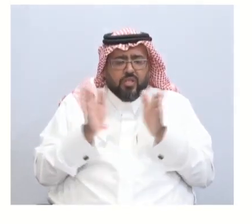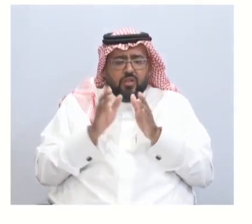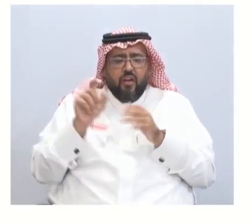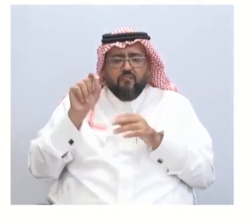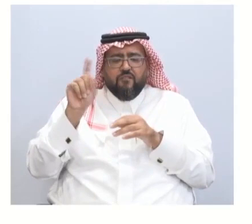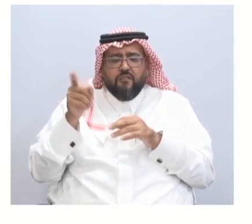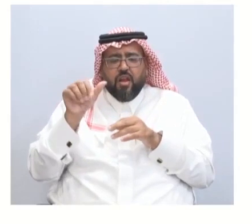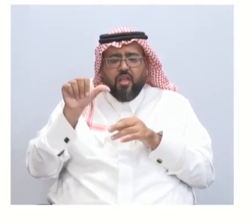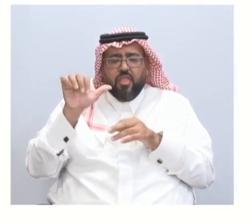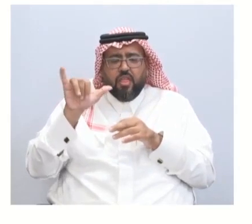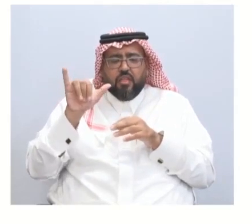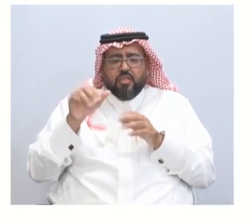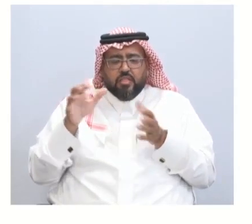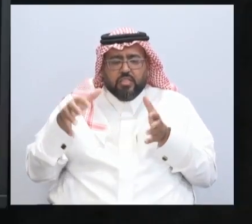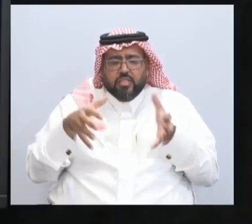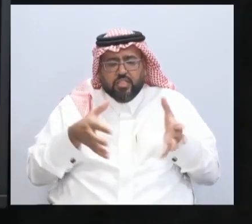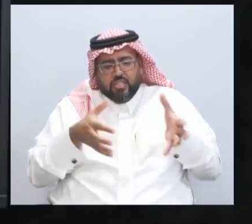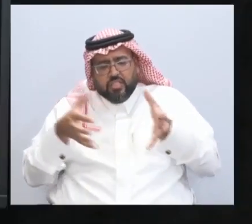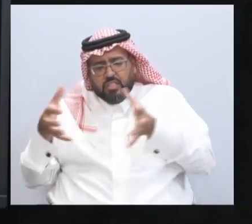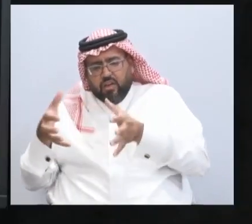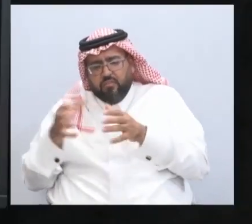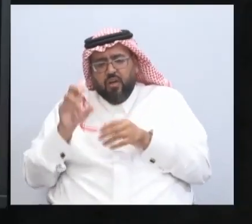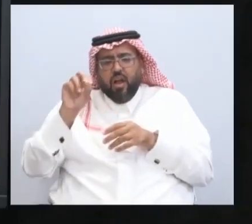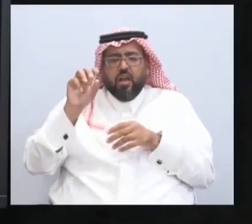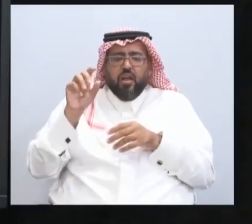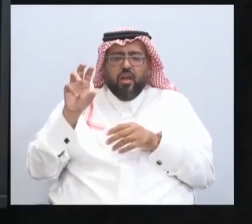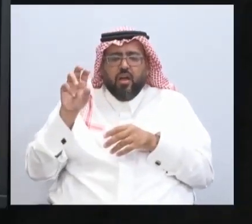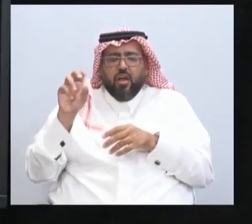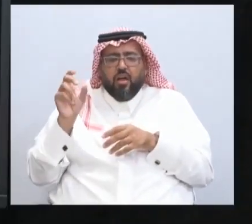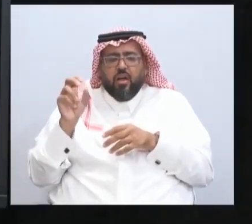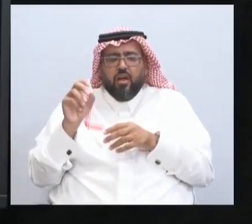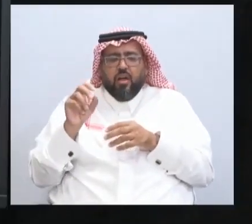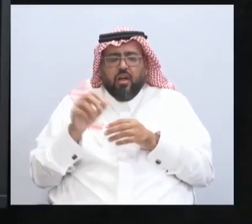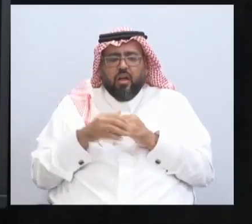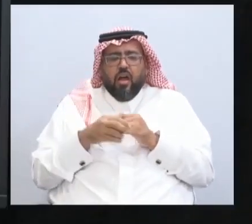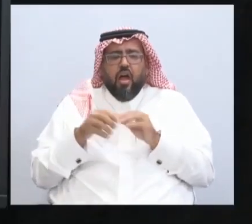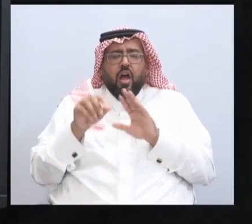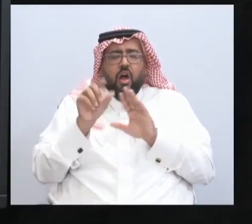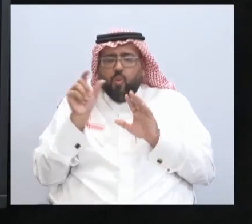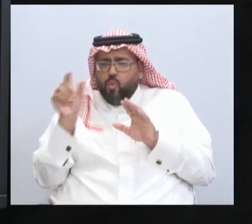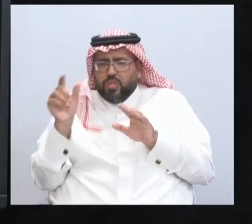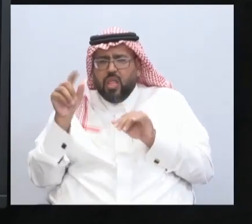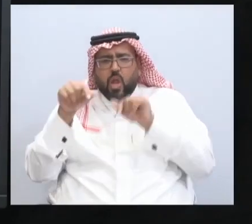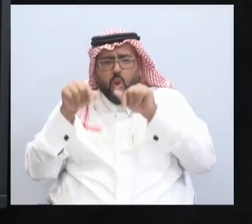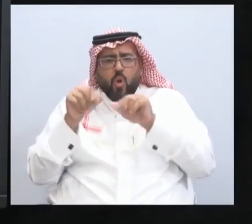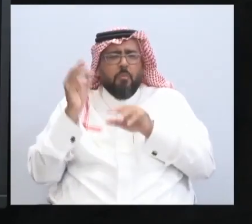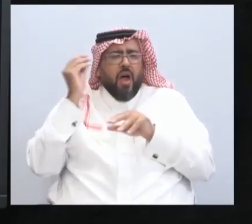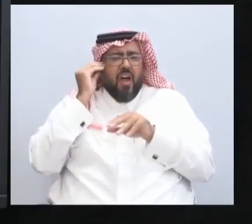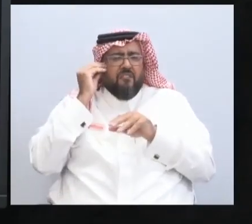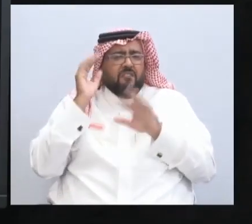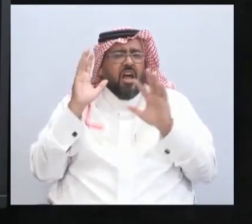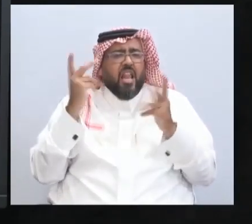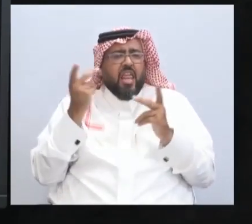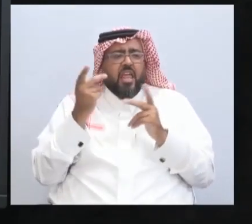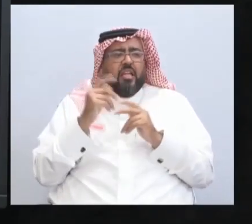فرضيه الانجراف القاري في هذه الجزئيه تحديدا سوف نتعرف لماذا لم